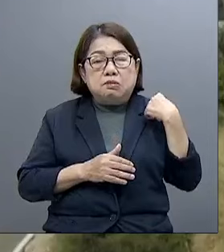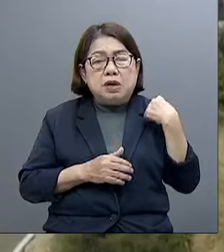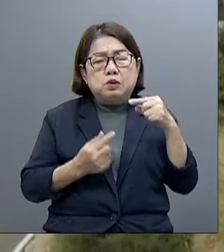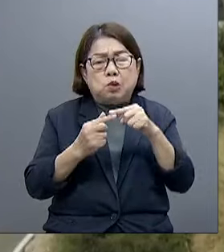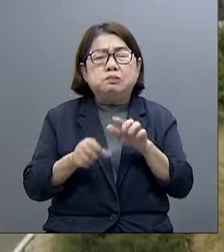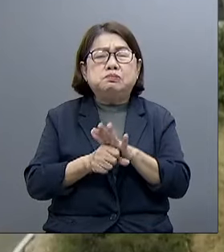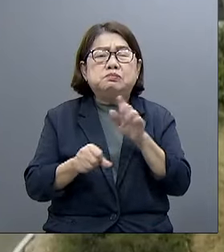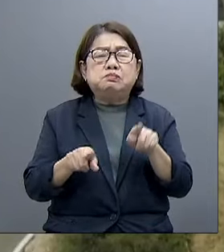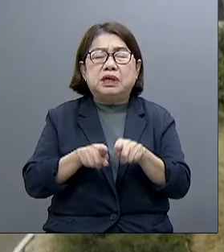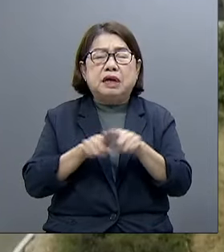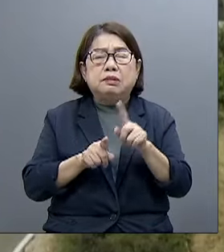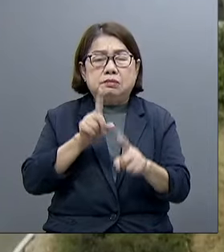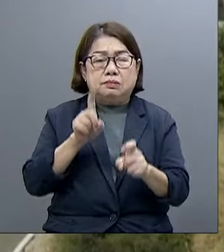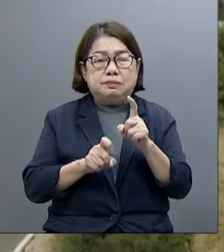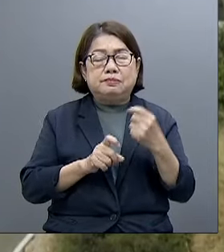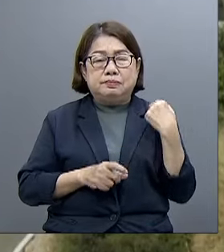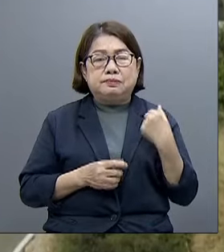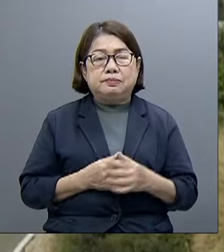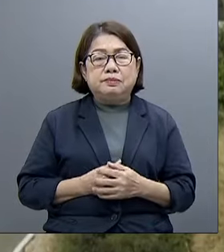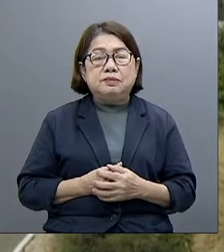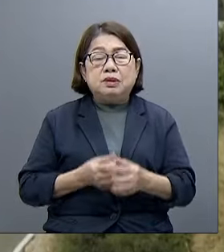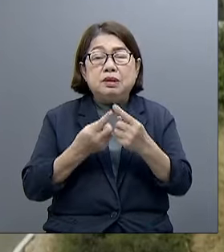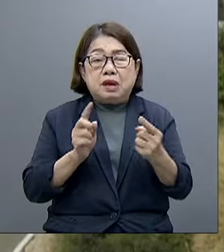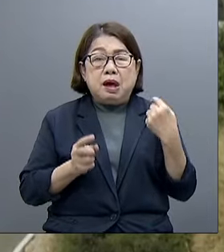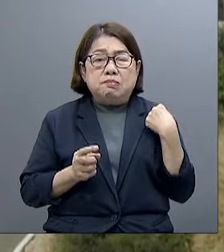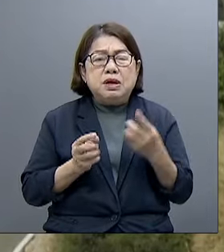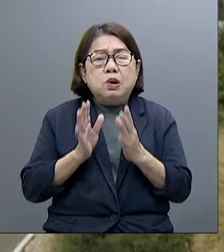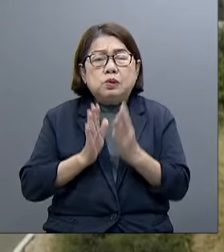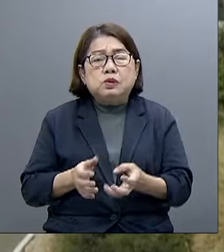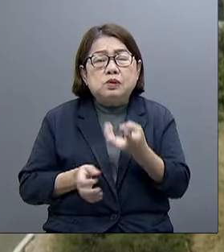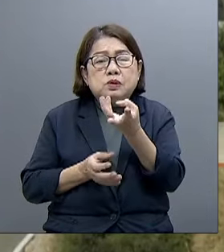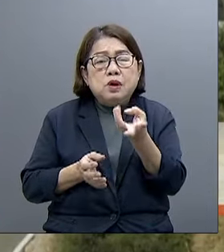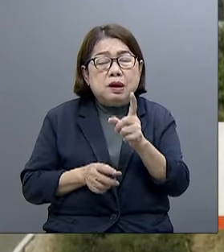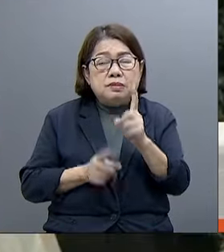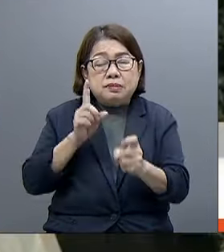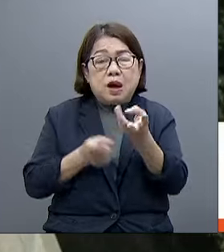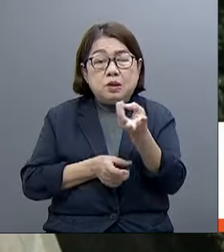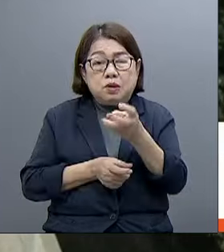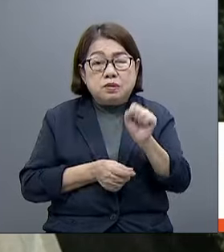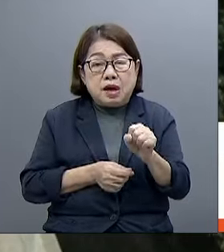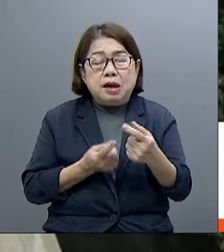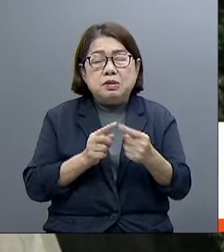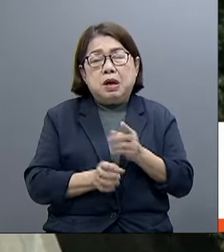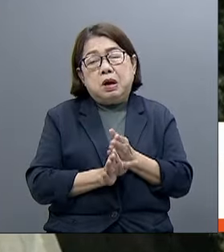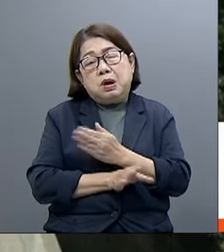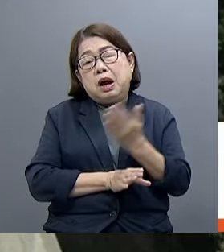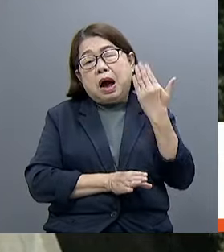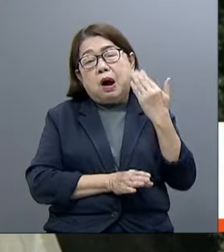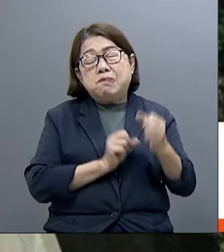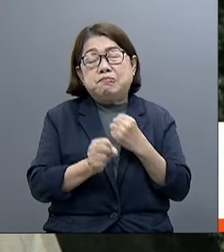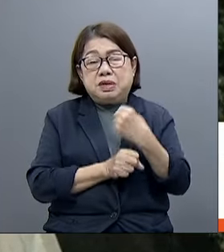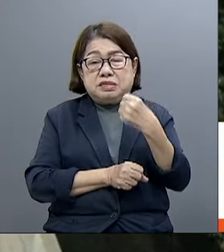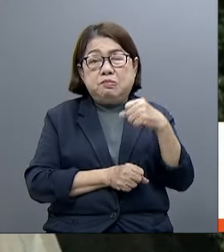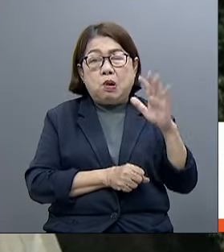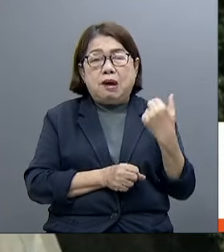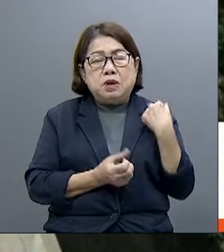ค่ะแม้ว่าตัวเลขจะดูไม่มากนะคะแต่ก็ต้องยอมรับว่าในช่วง10กว่าปีที่ผ่านมาจำนวนยานยนต์